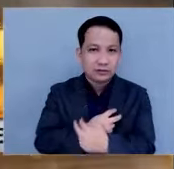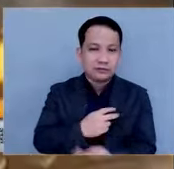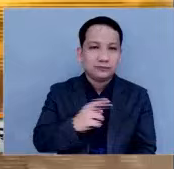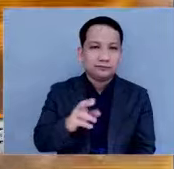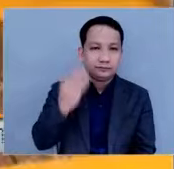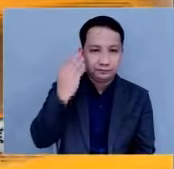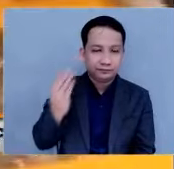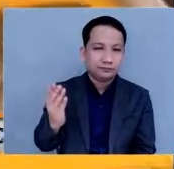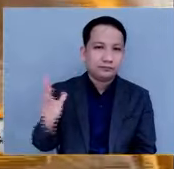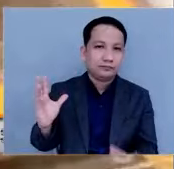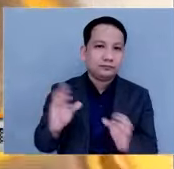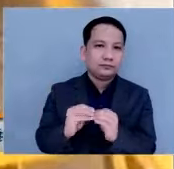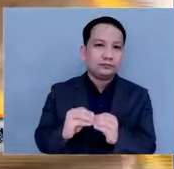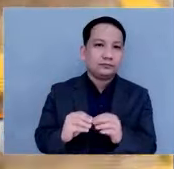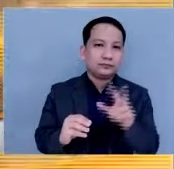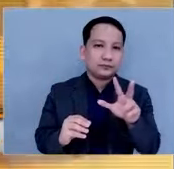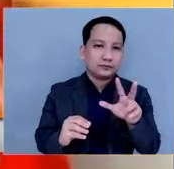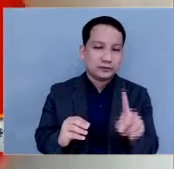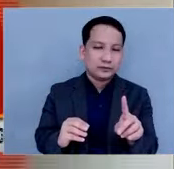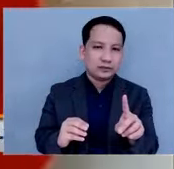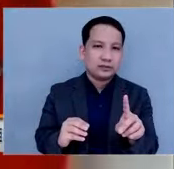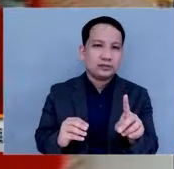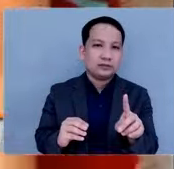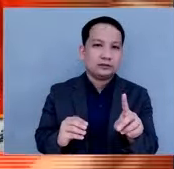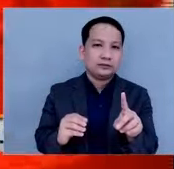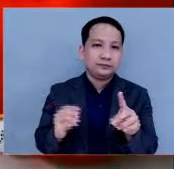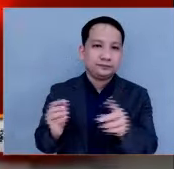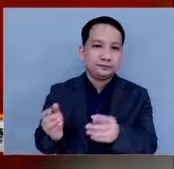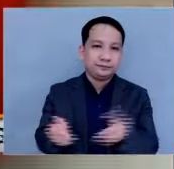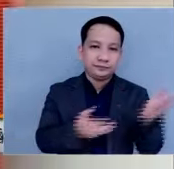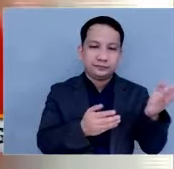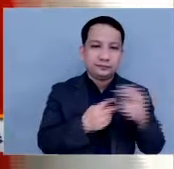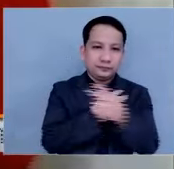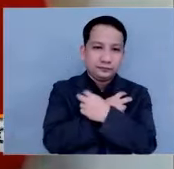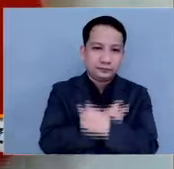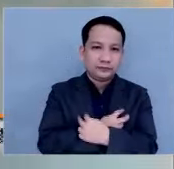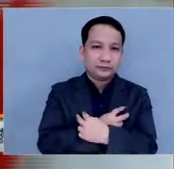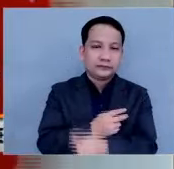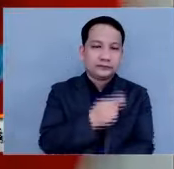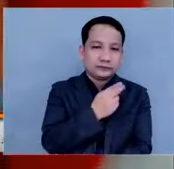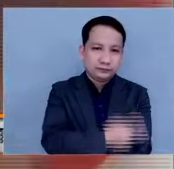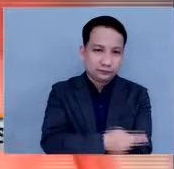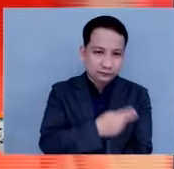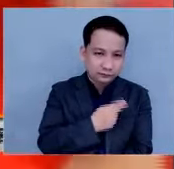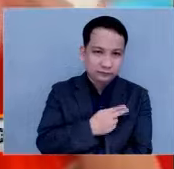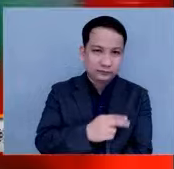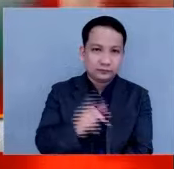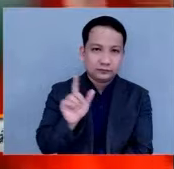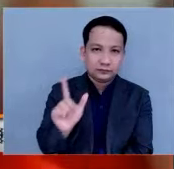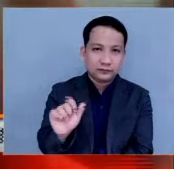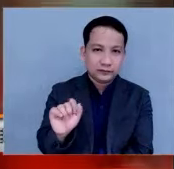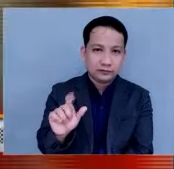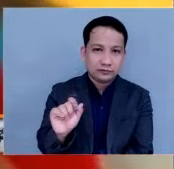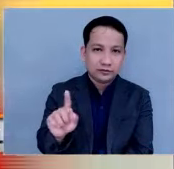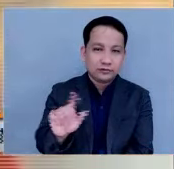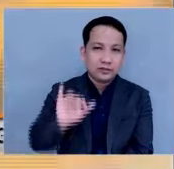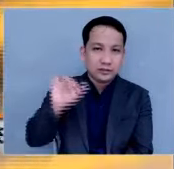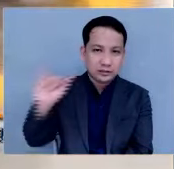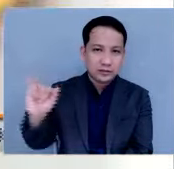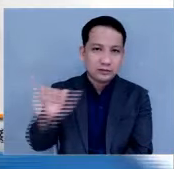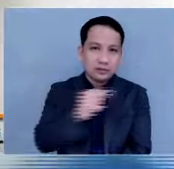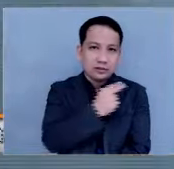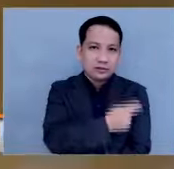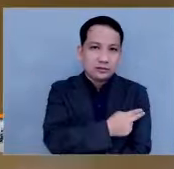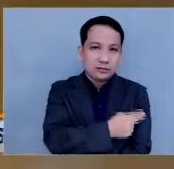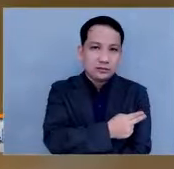mga otoridad, 20 sa mga biktima ng red tide poisoning ang isinugod sa ospital. 11 pa ang nagpapagaling sa kani-kanilang